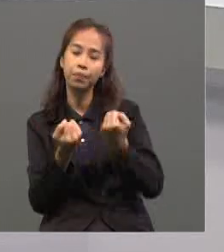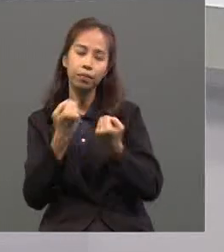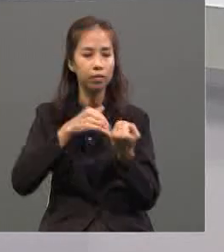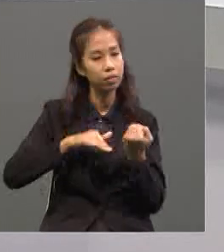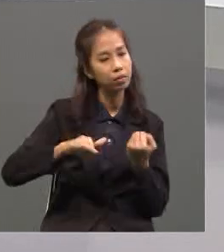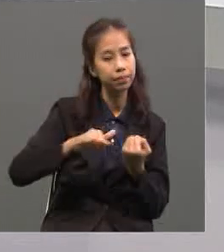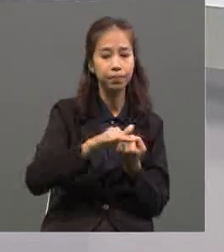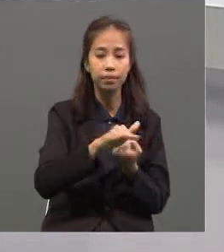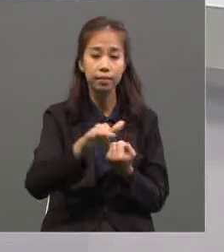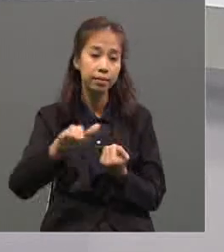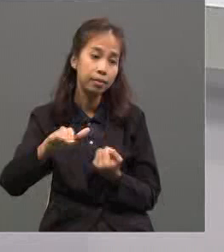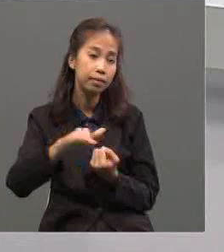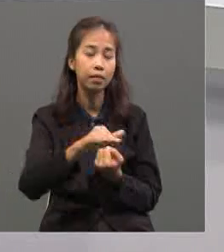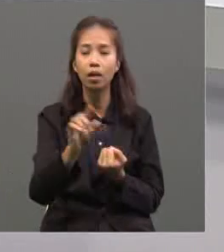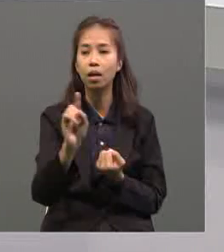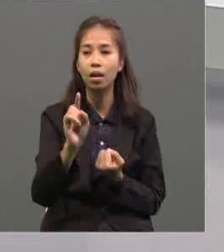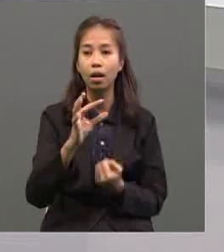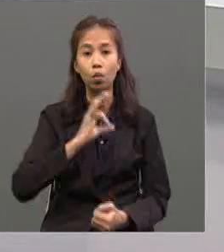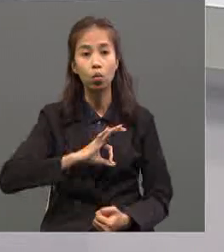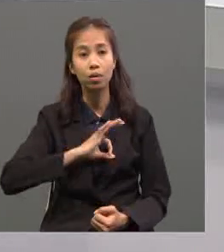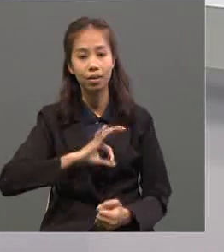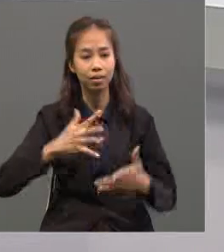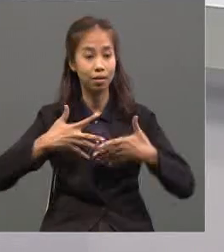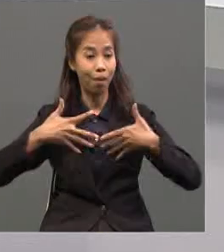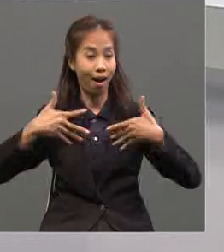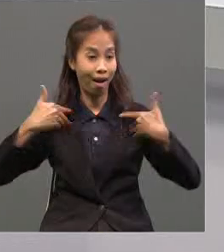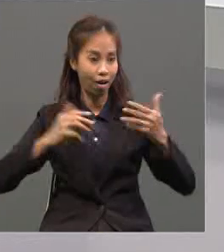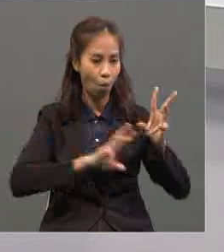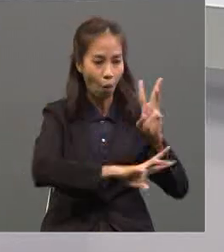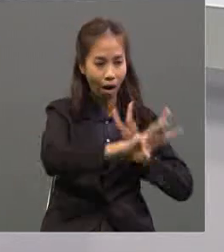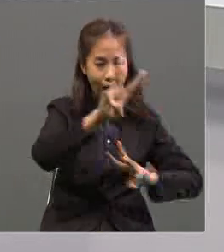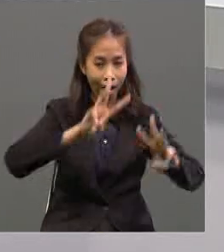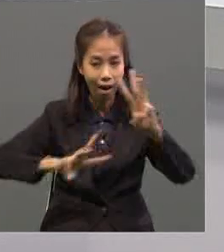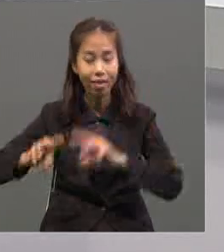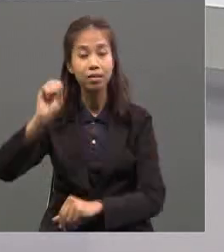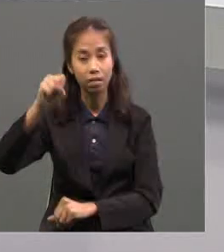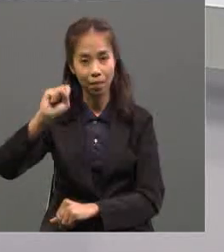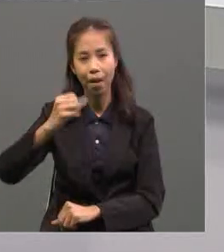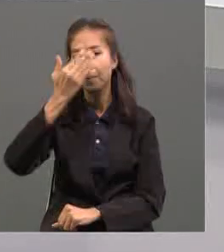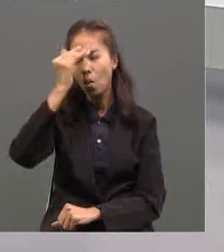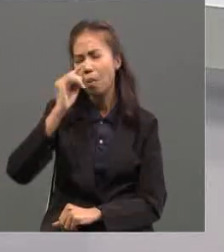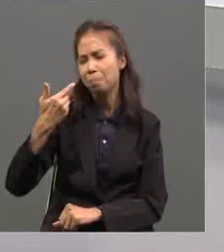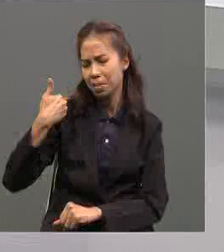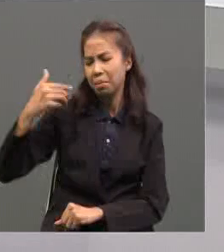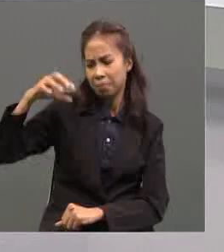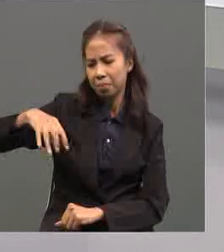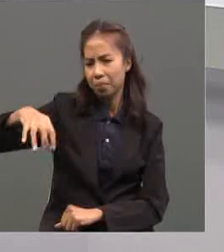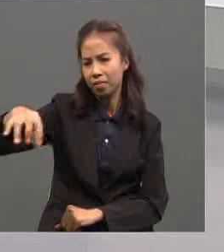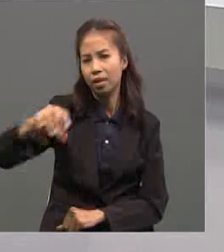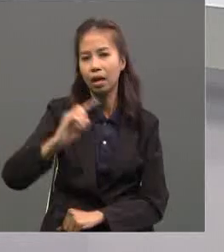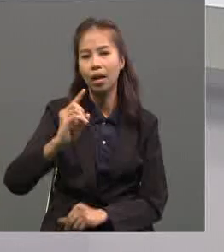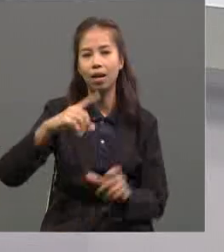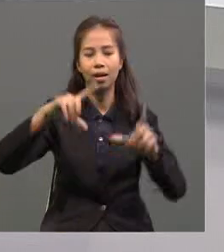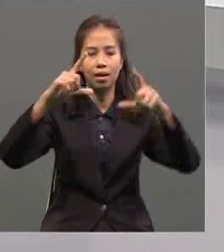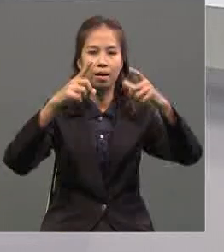ใช้ชีวิตบนท้องถนนเนี่ยมันจะรู้สึกว่าโล่งขึ้นใช่ไหมคะพี่มิ้นเพราะว่าหลายจุดที่เป็นจุดสาธารณะเนี่ยคือถือว่าได้มีการเก็บ